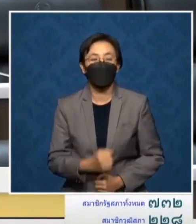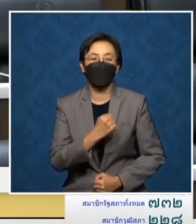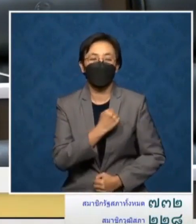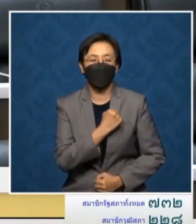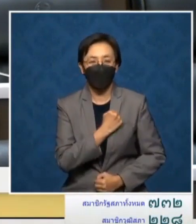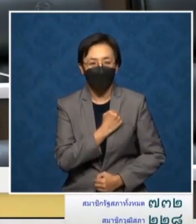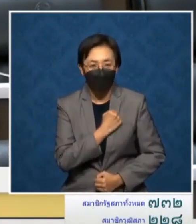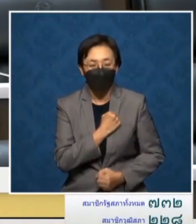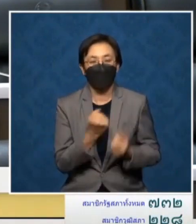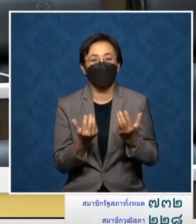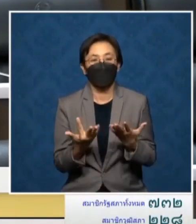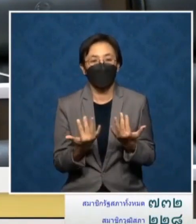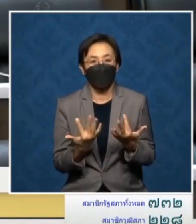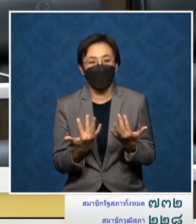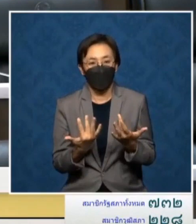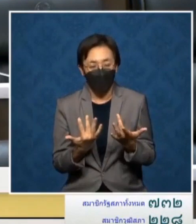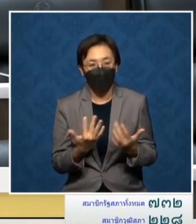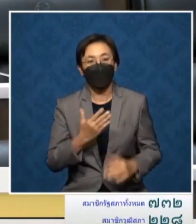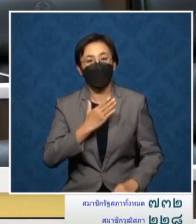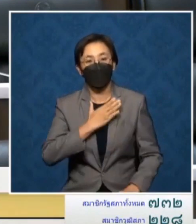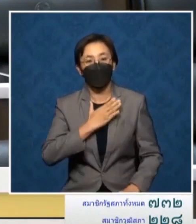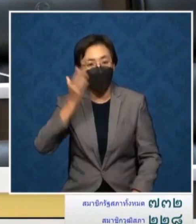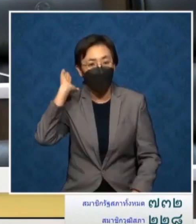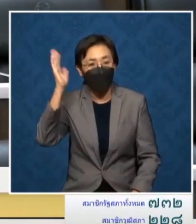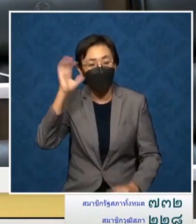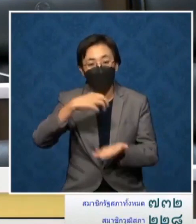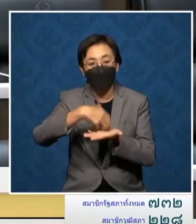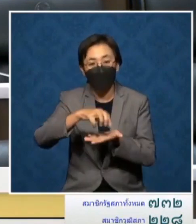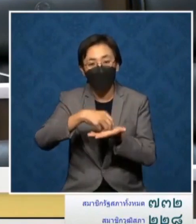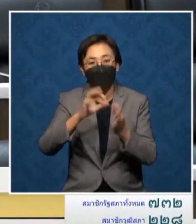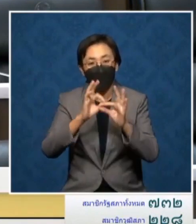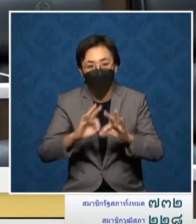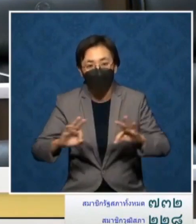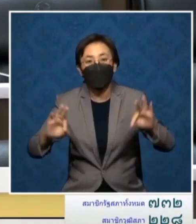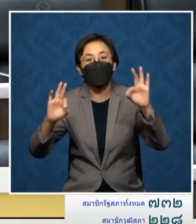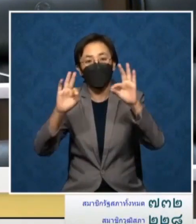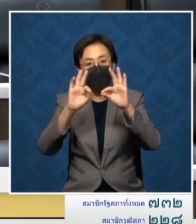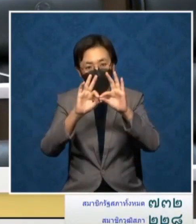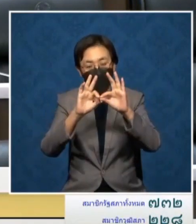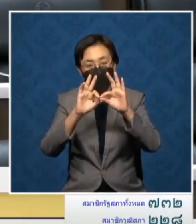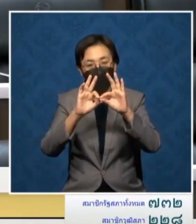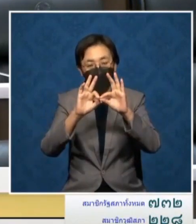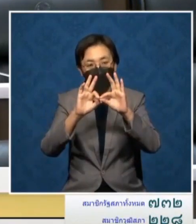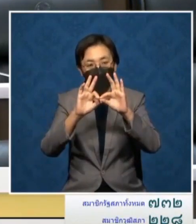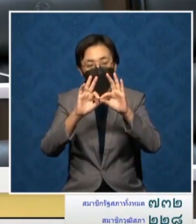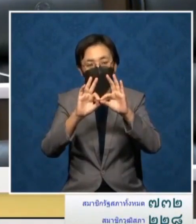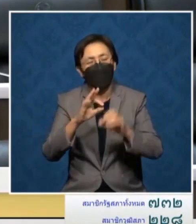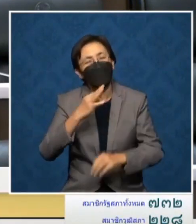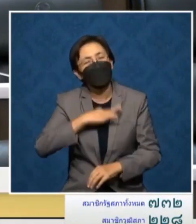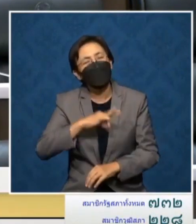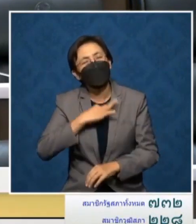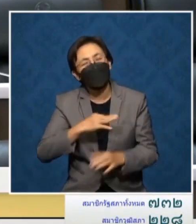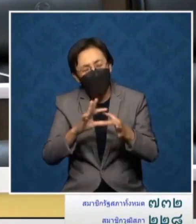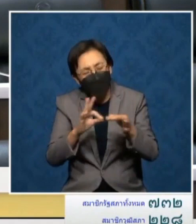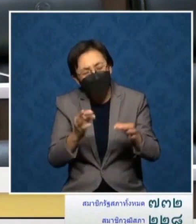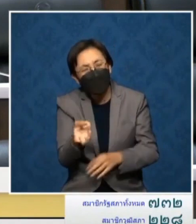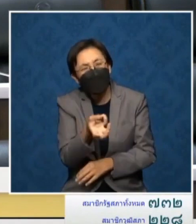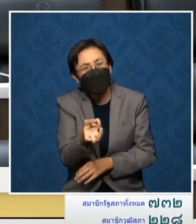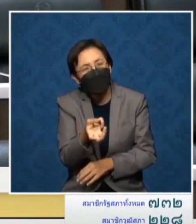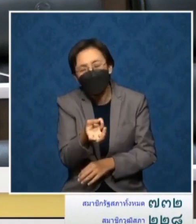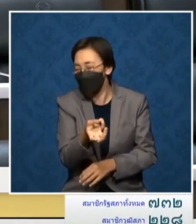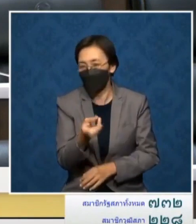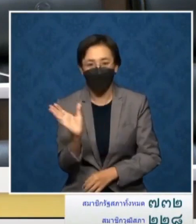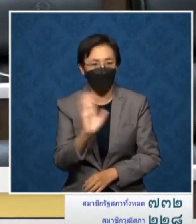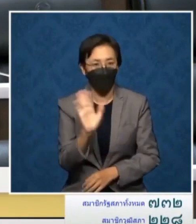ดการเลือกตั้งด้วยระบบอิเล็กทรอนิกส์นะครับเพราะฉะนั้นก็เป็นประเด็นที่จะต้องดูกันต่อไปว่าจะแก้ไขอะไรอย่างใดเพื่อไม่ให้กระทบกับ